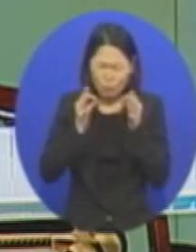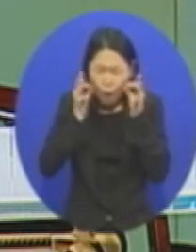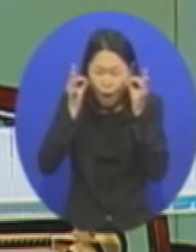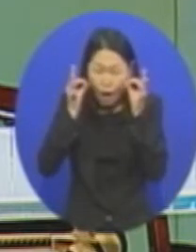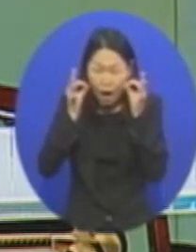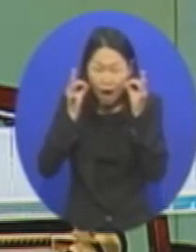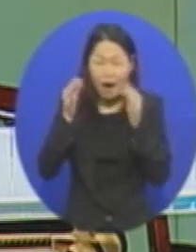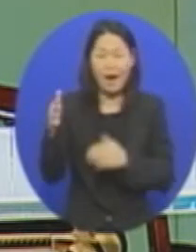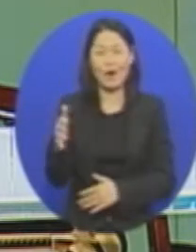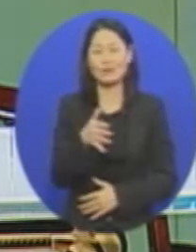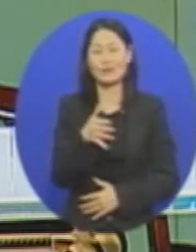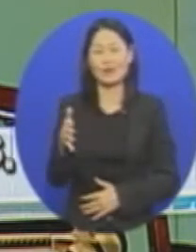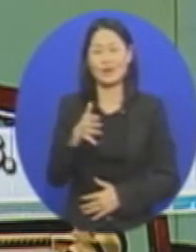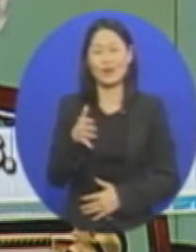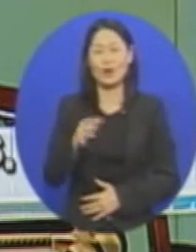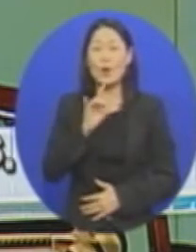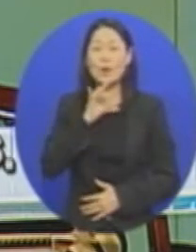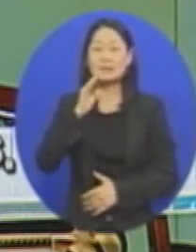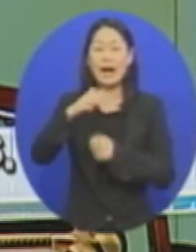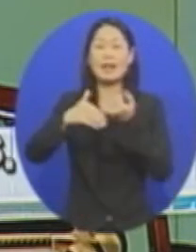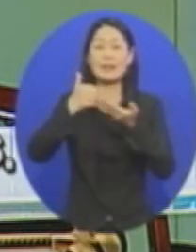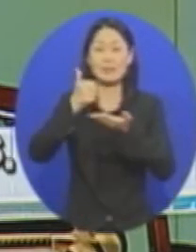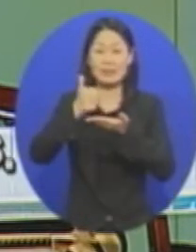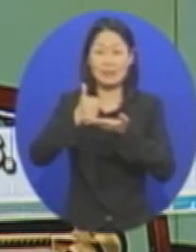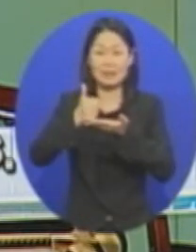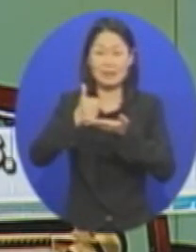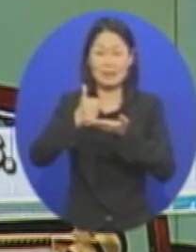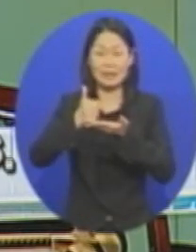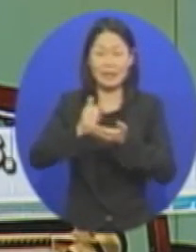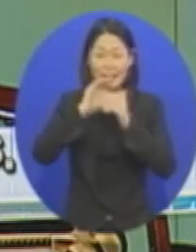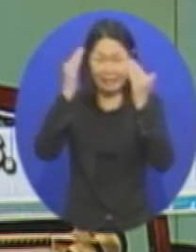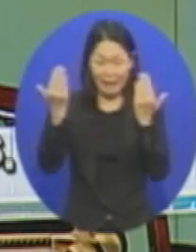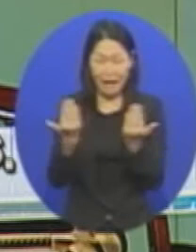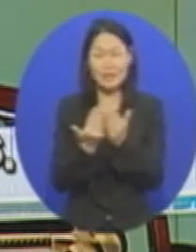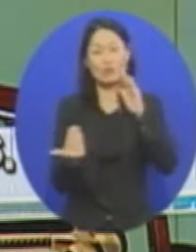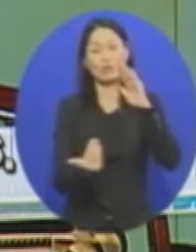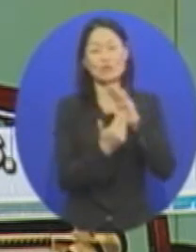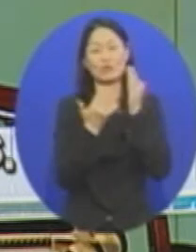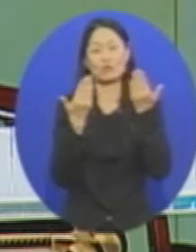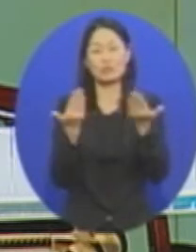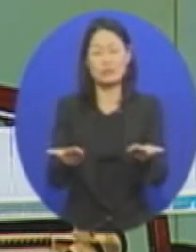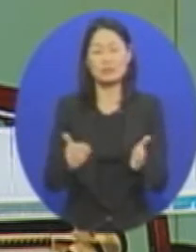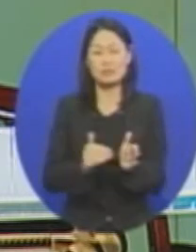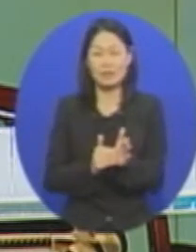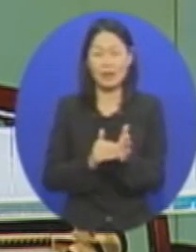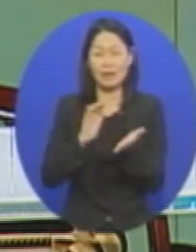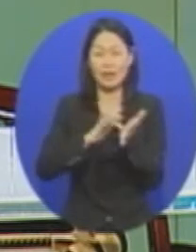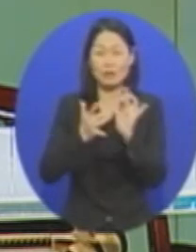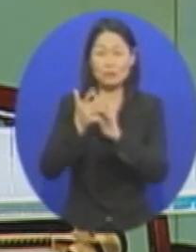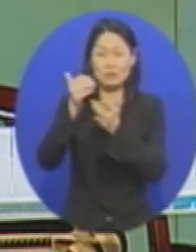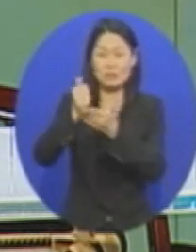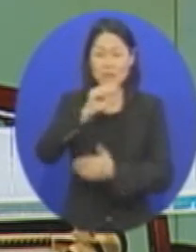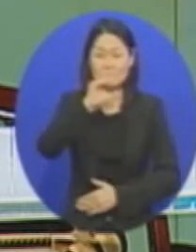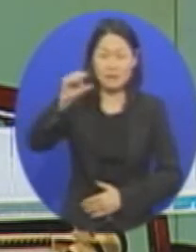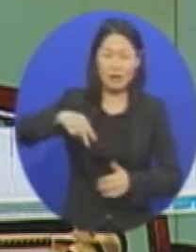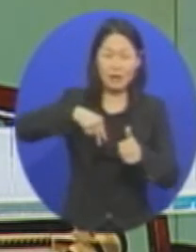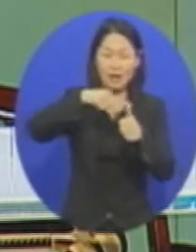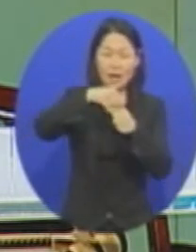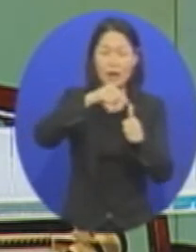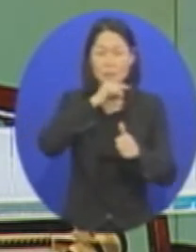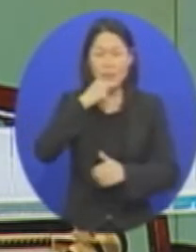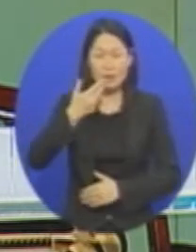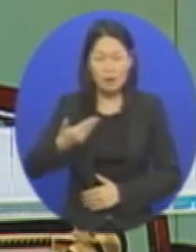아니에요 오직 하나님이 다 이루어 놓으셨어요 예수님께서 십자가에 달려 피 흘려